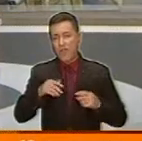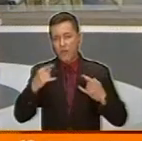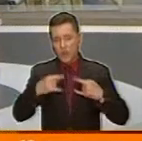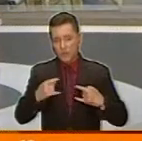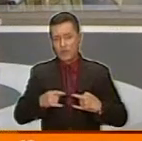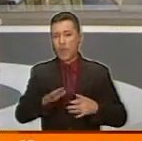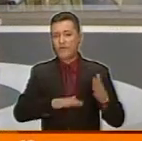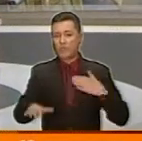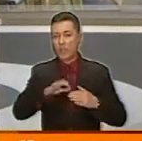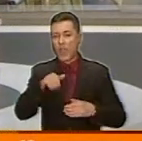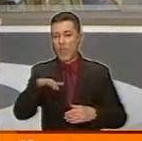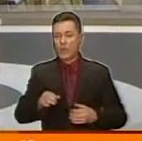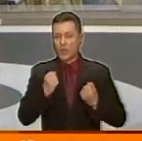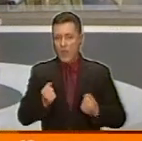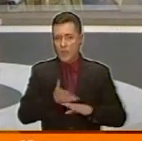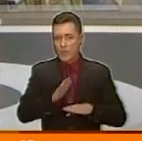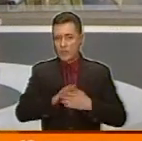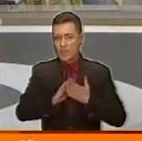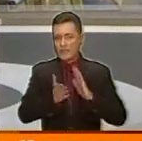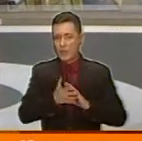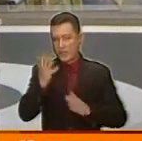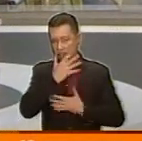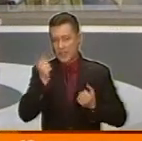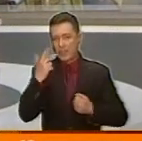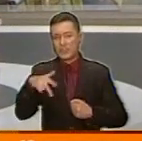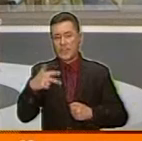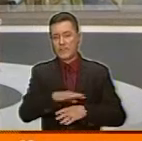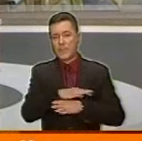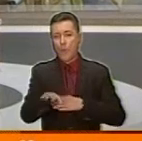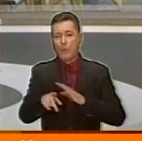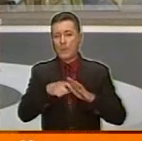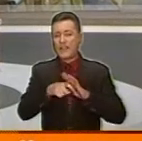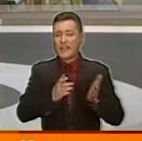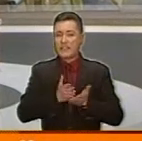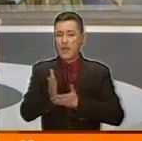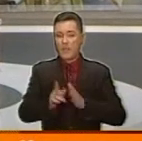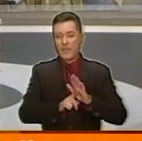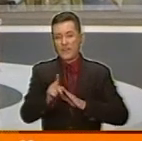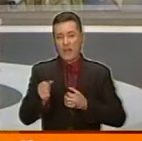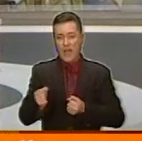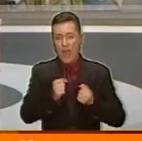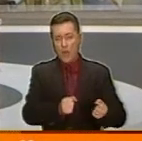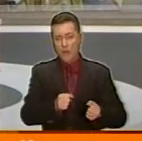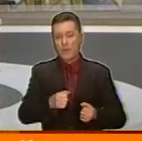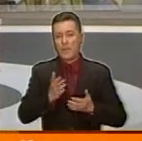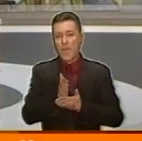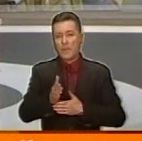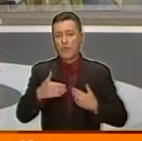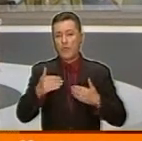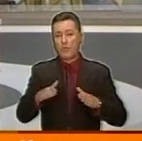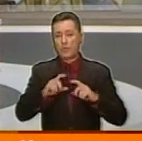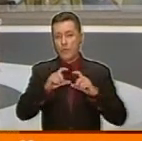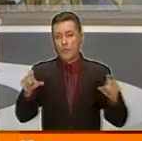В зоні АТО напружене становище. За ніч 30 обстрілів. Бойовики били по Донецькому напрямку і відкрили вогонь у напрямку пункту перепуску Новотроїцьке.